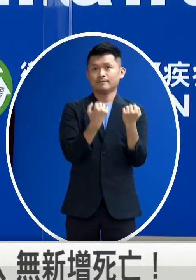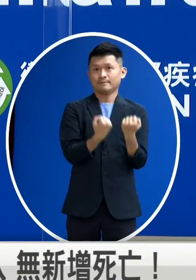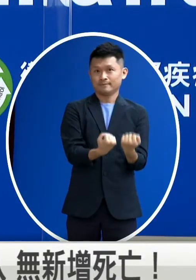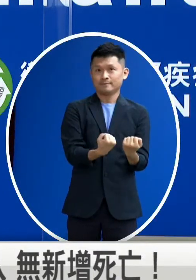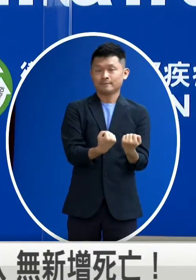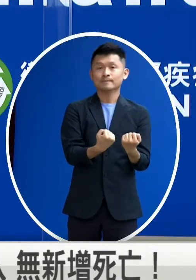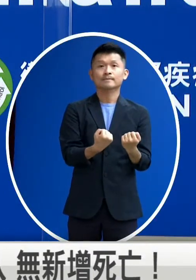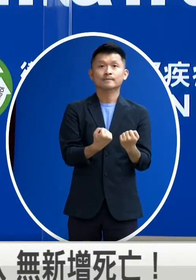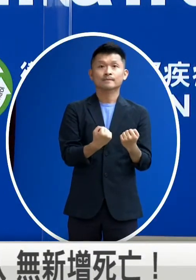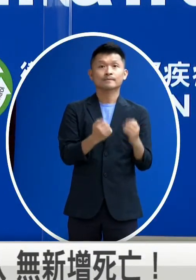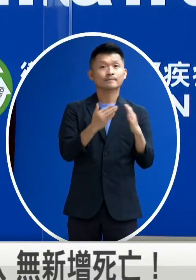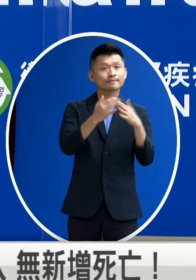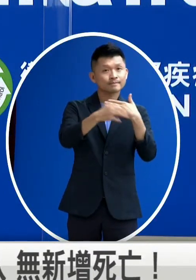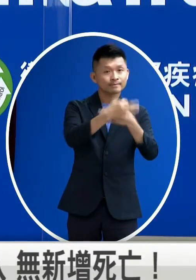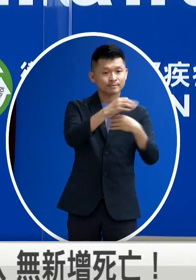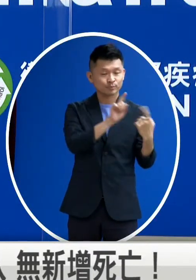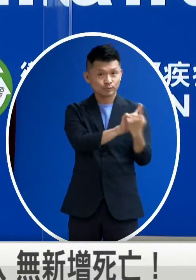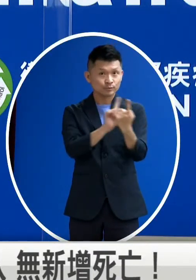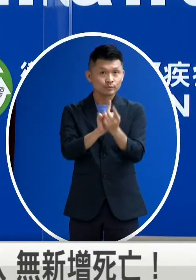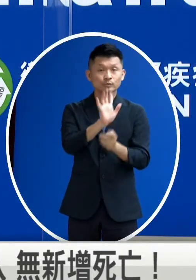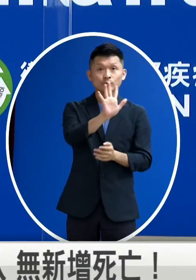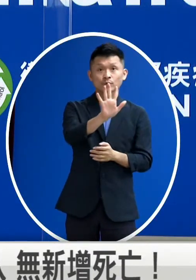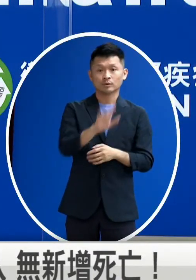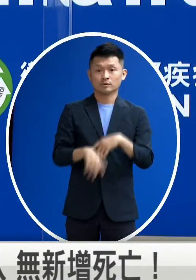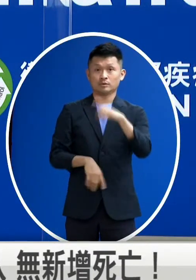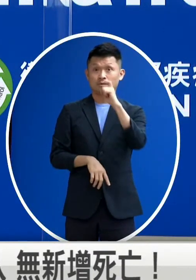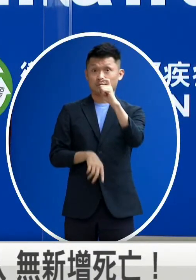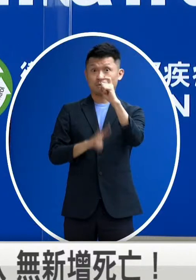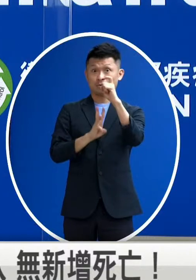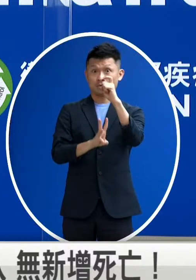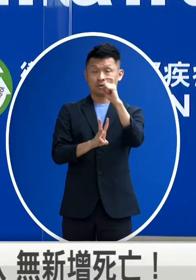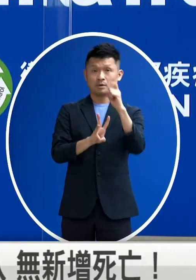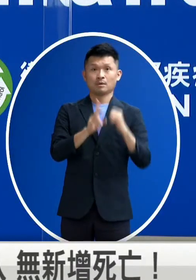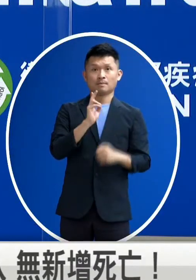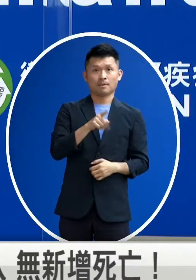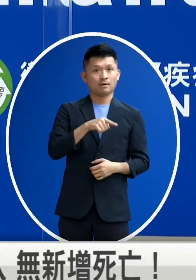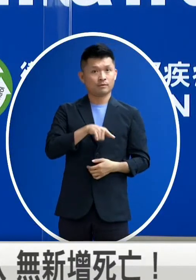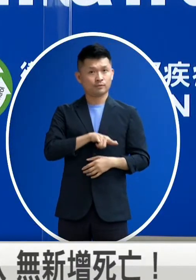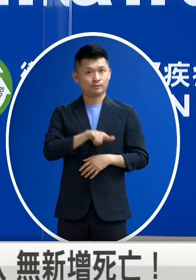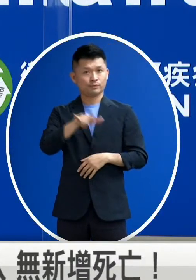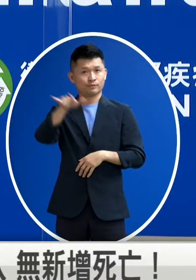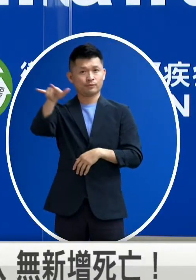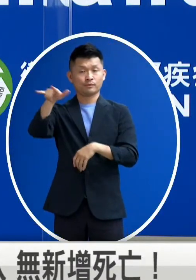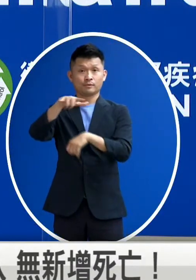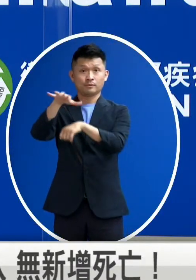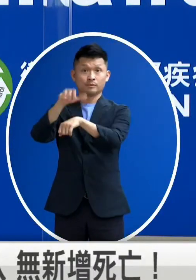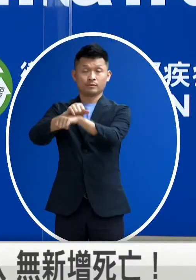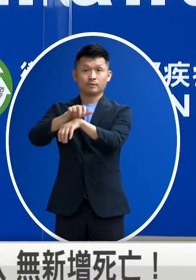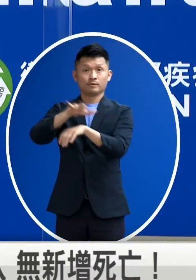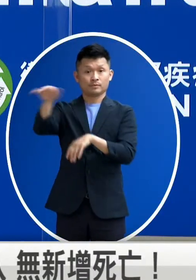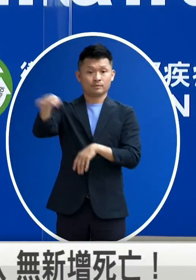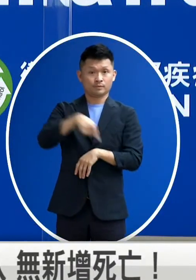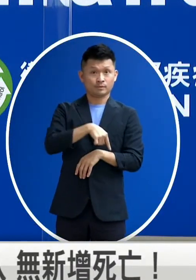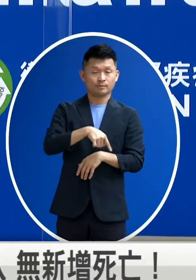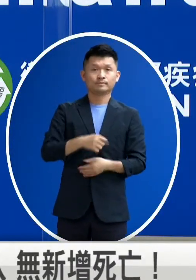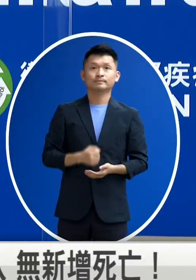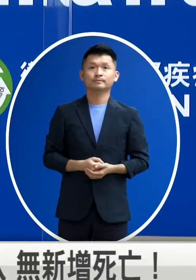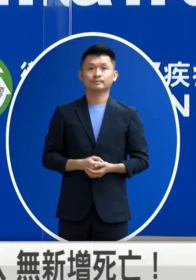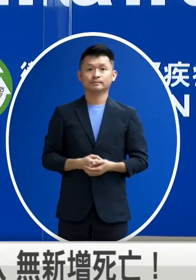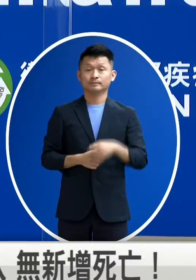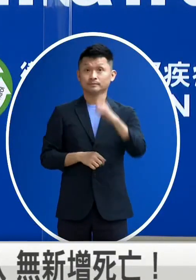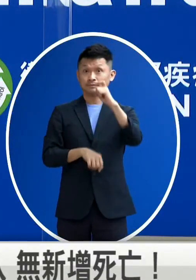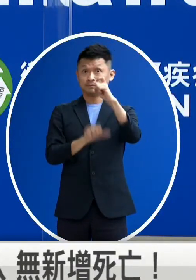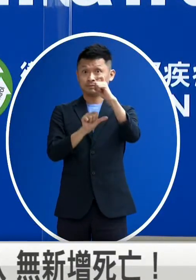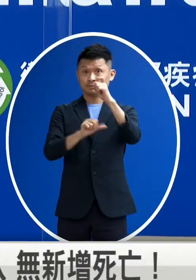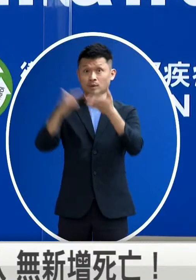跟家里的成员接触，10月3号派飞新加坡当日往返，那10月5号